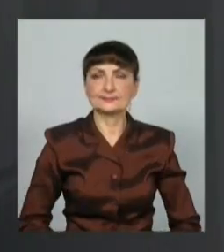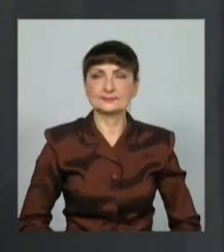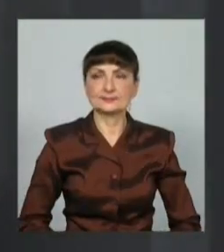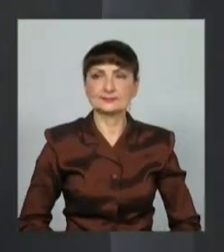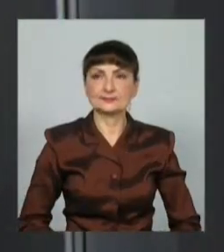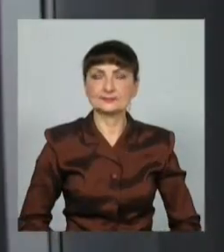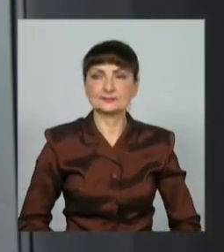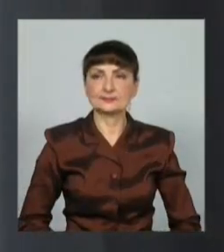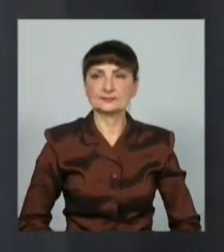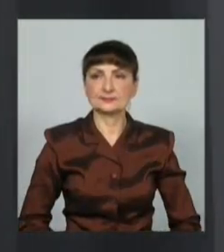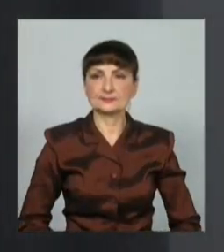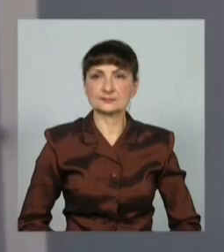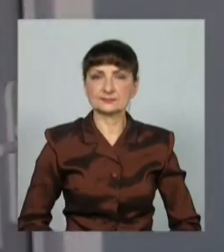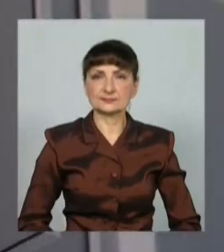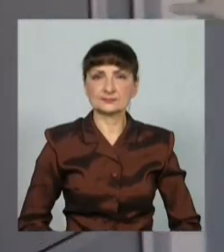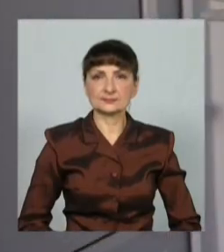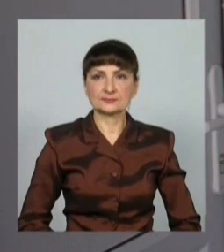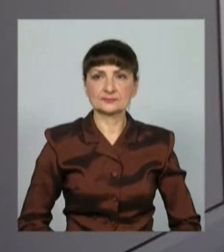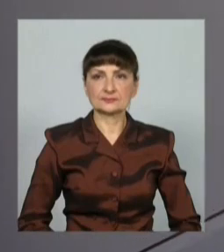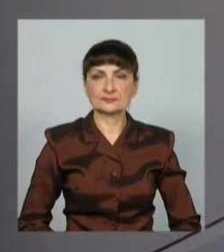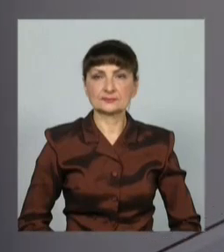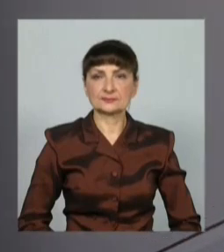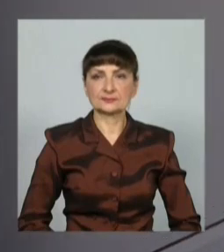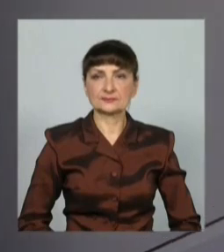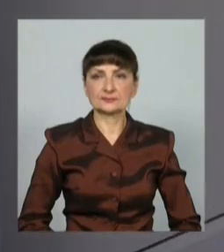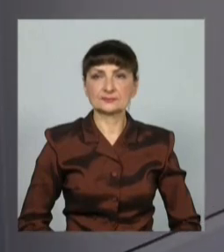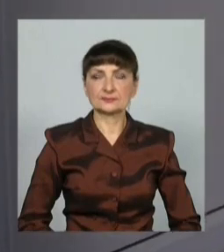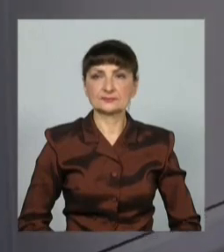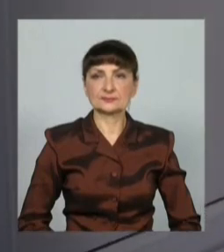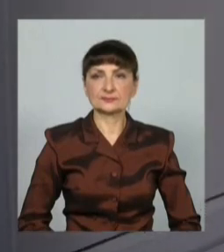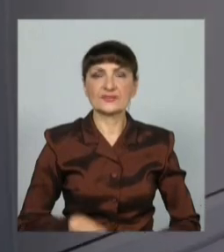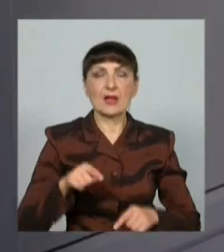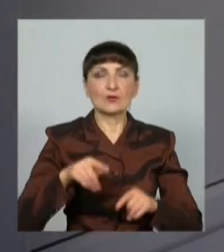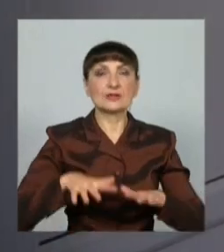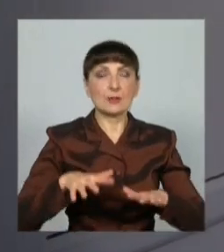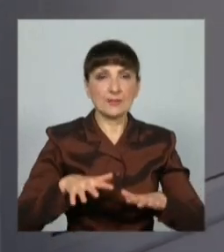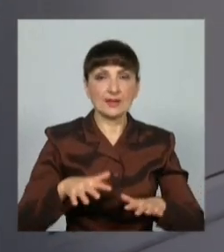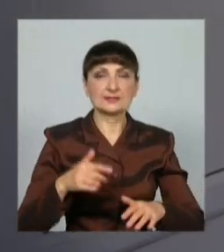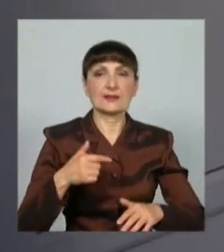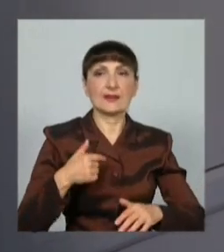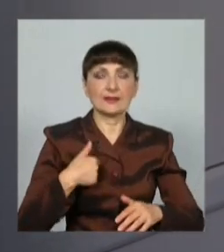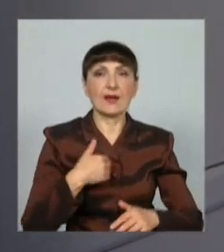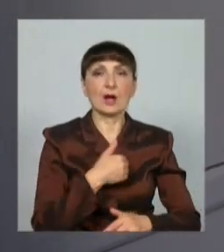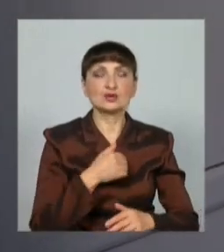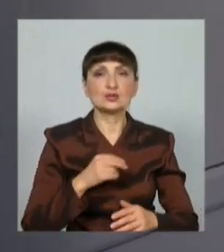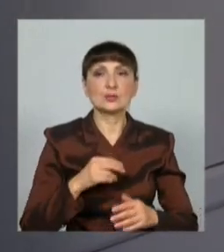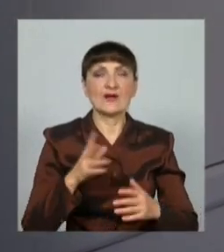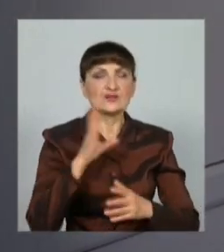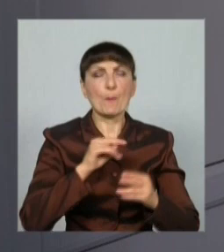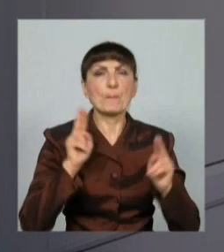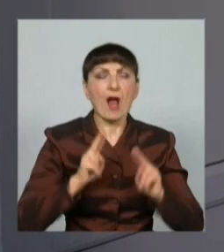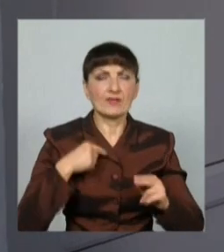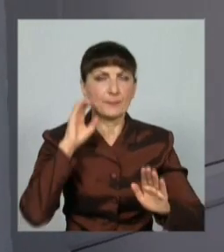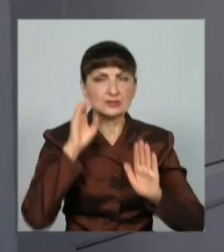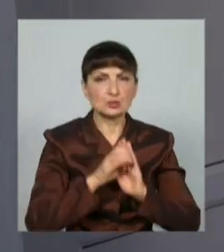Разумеется, прежде чем пойти в это без преувеличения смертельно опасное место, необходимо соблюсти все правила безопасности. Врачи